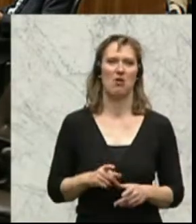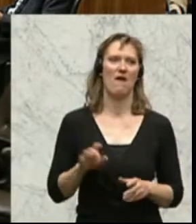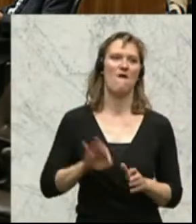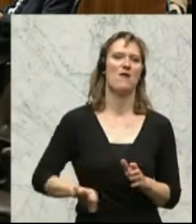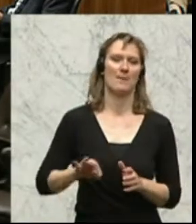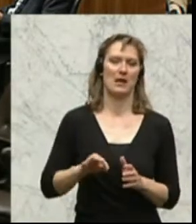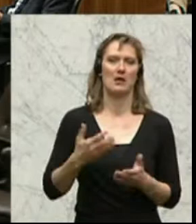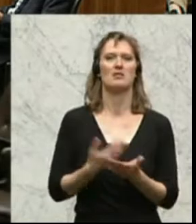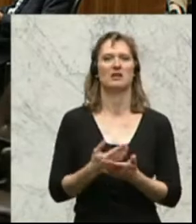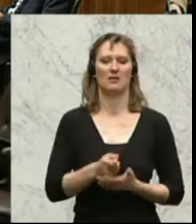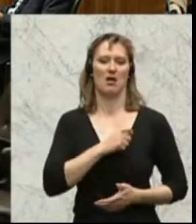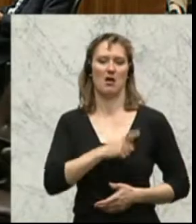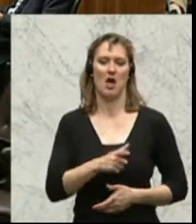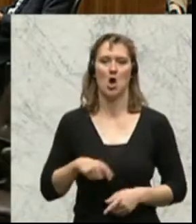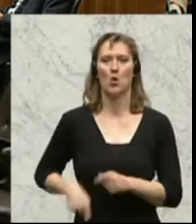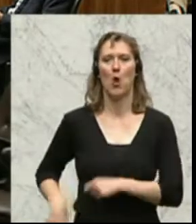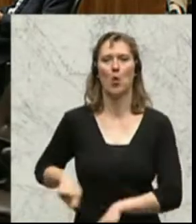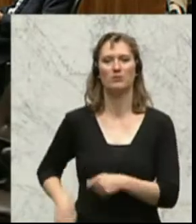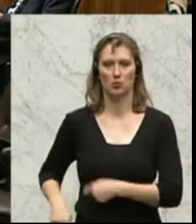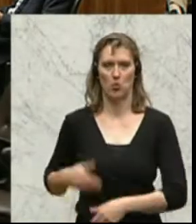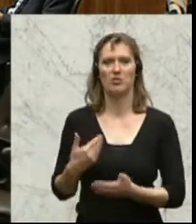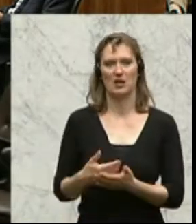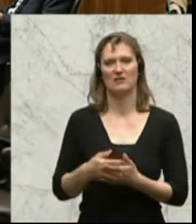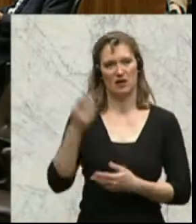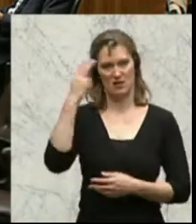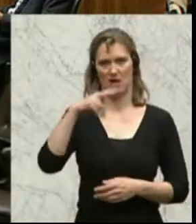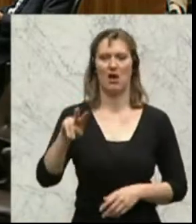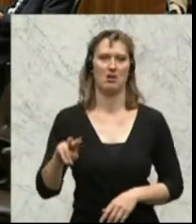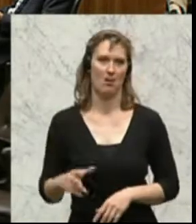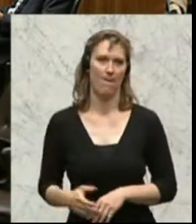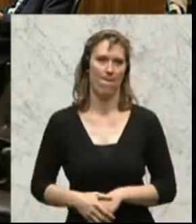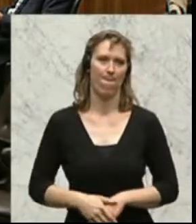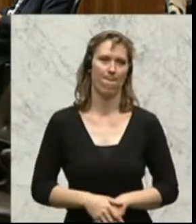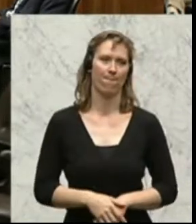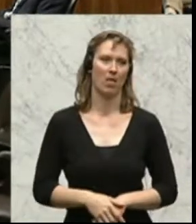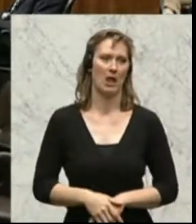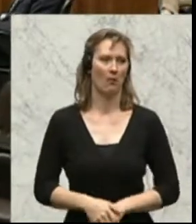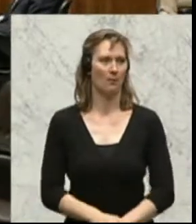und Korruption zustande gekommen sein kann.